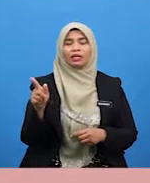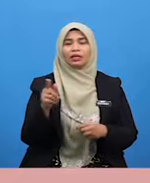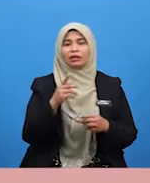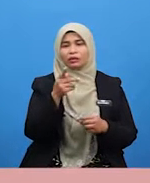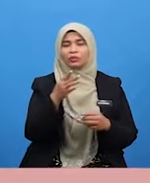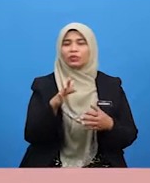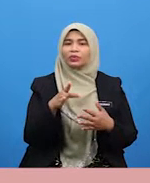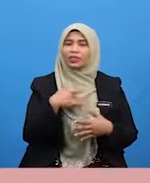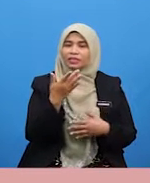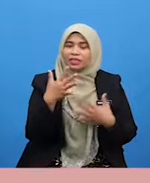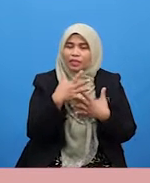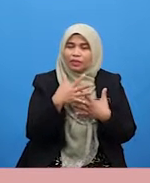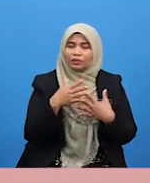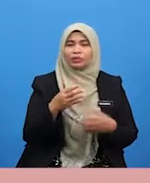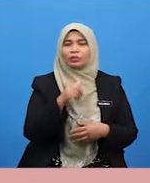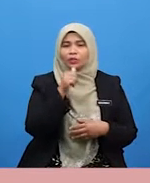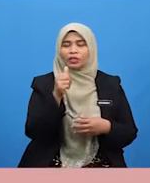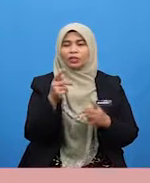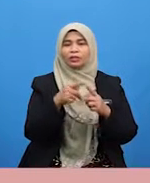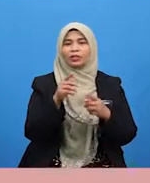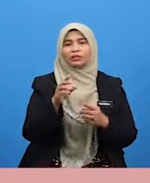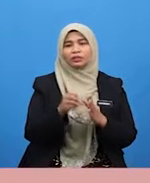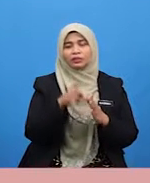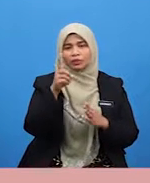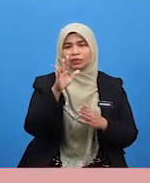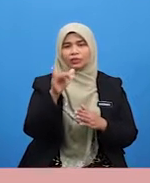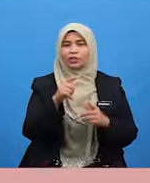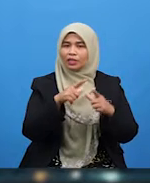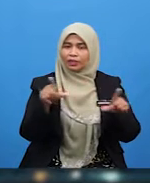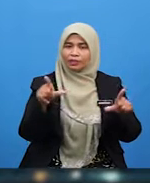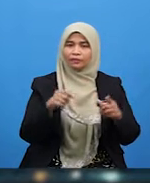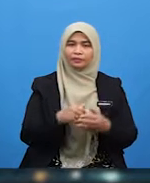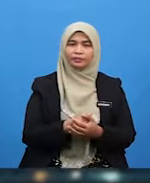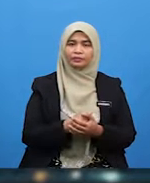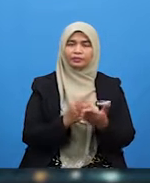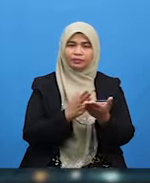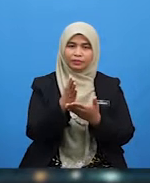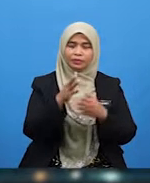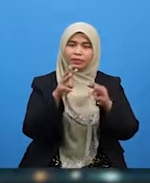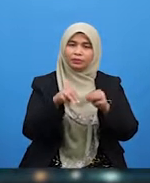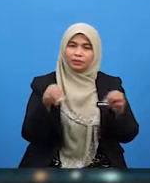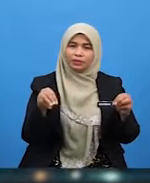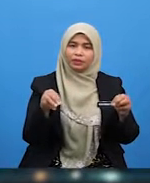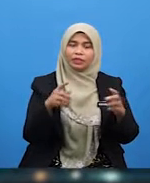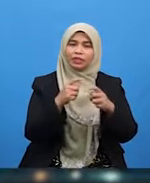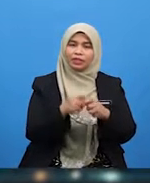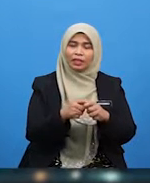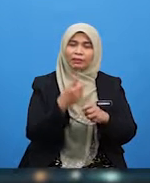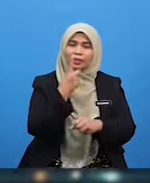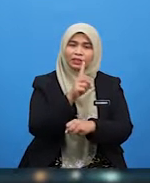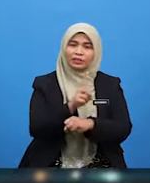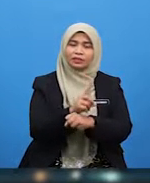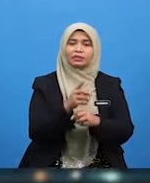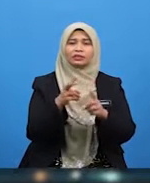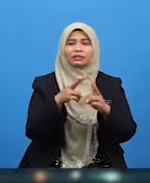gerun takut, bukan kepada sesuatu yang lain. Seterusnya, murid-murid, menepati